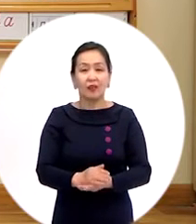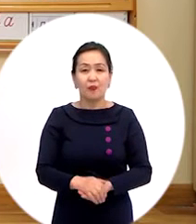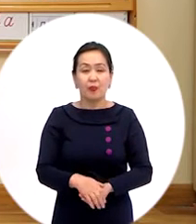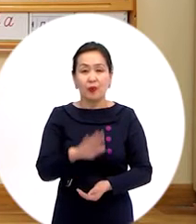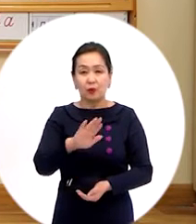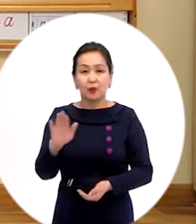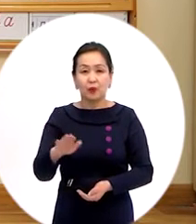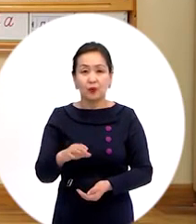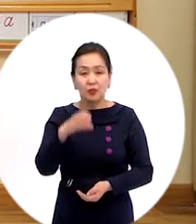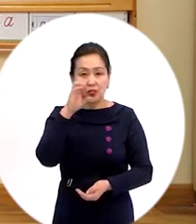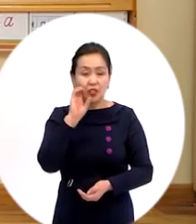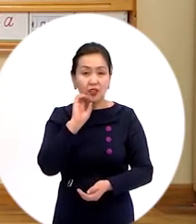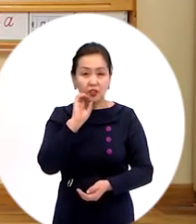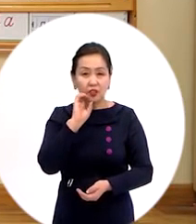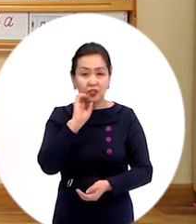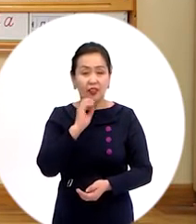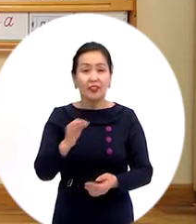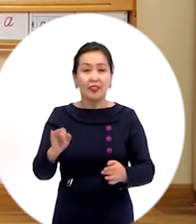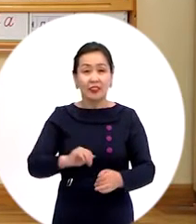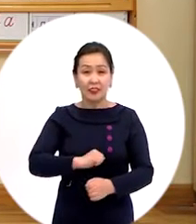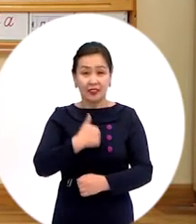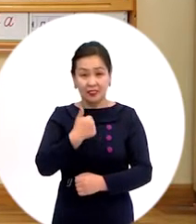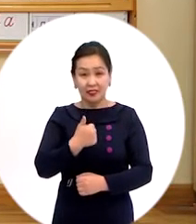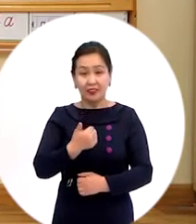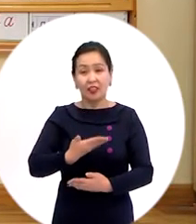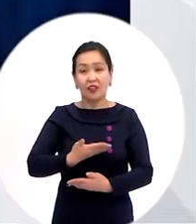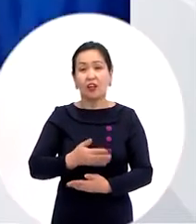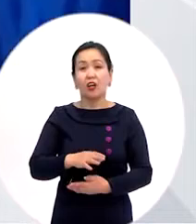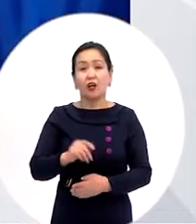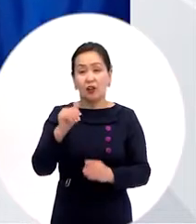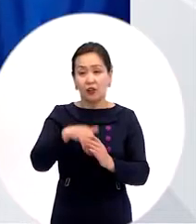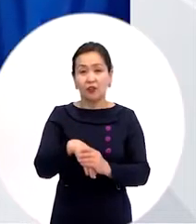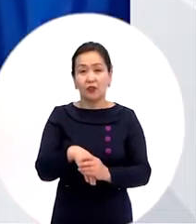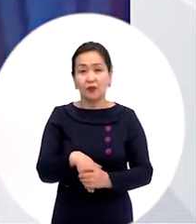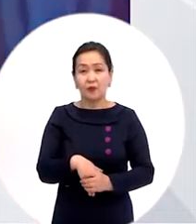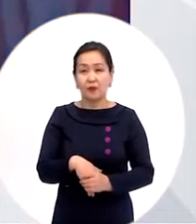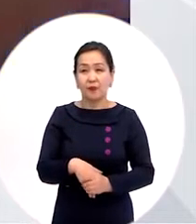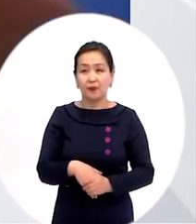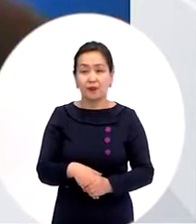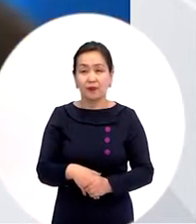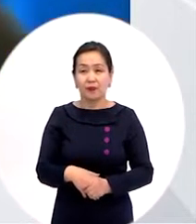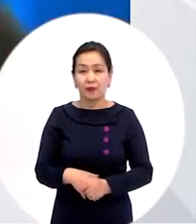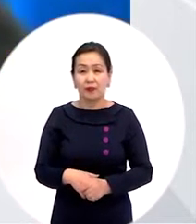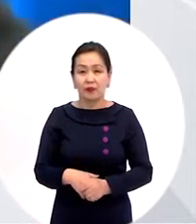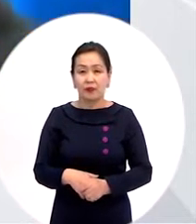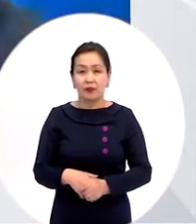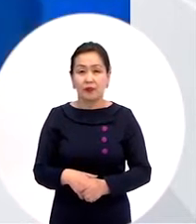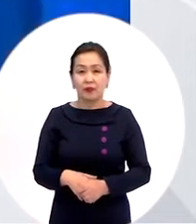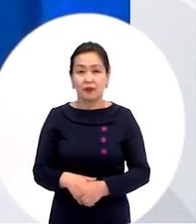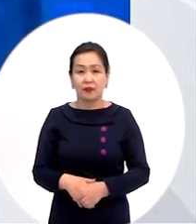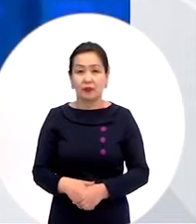бүгдээрээ сонирхолтой идэвхтэй хичээлдээ оролцоорой. I've been roaming around, always